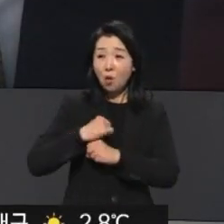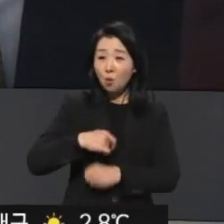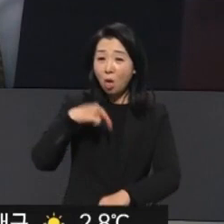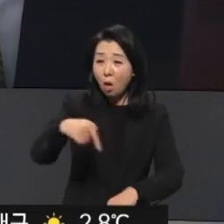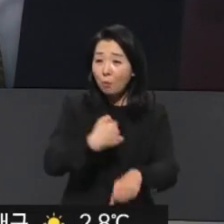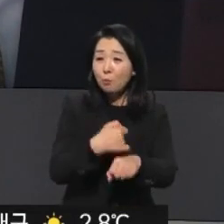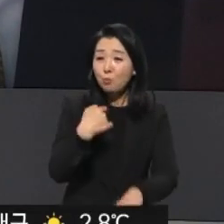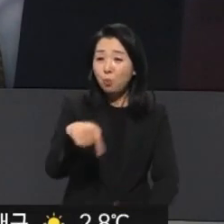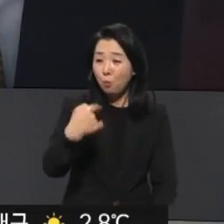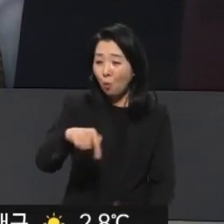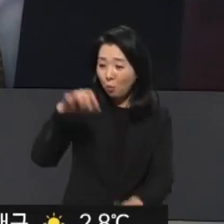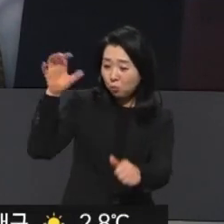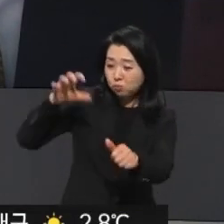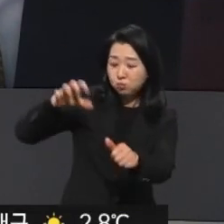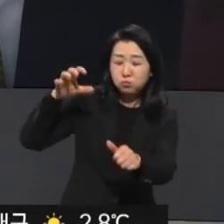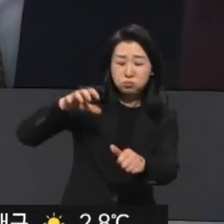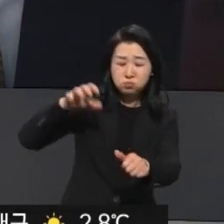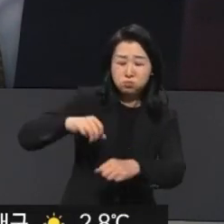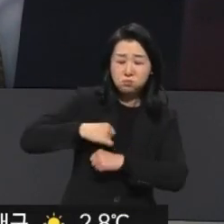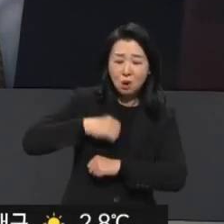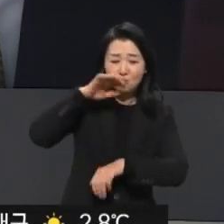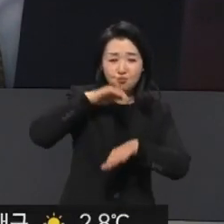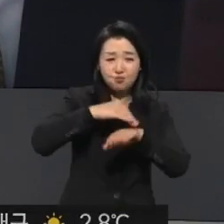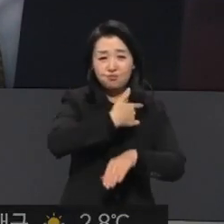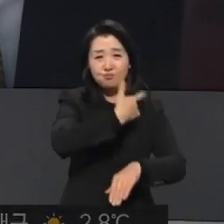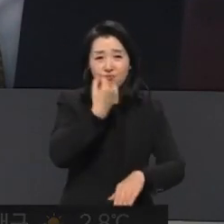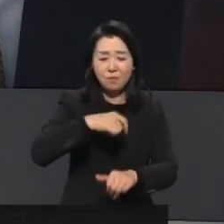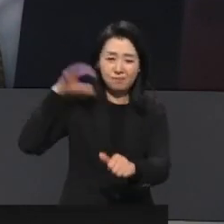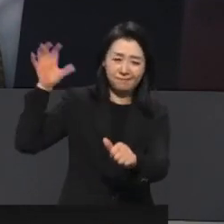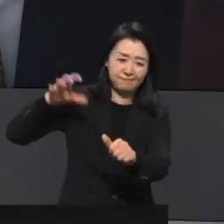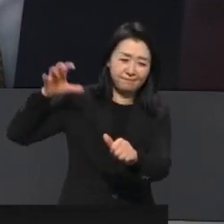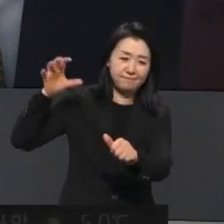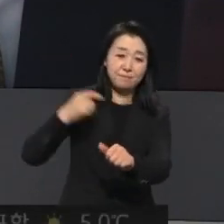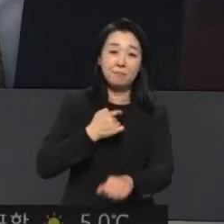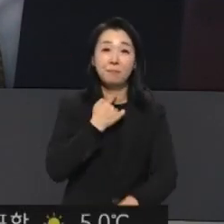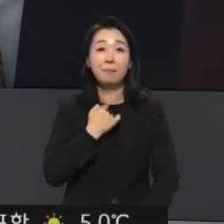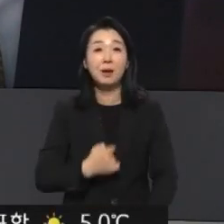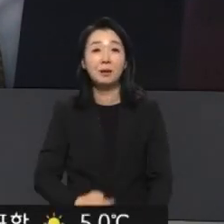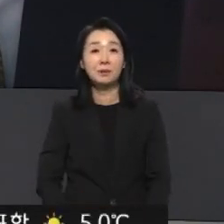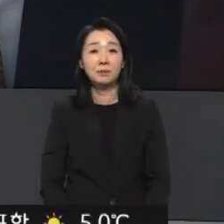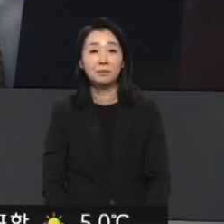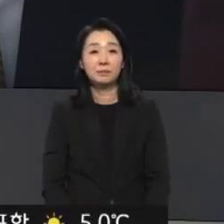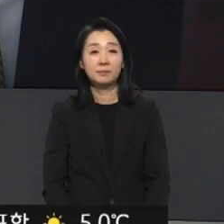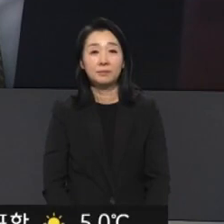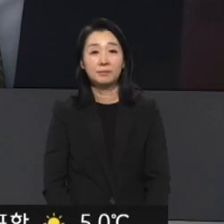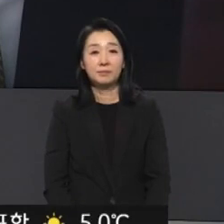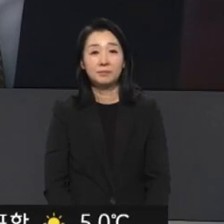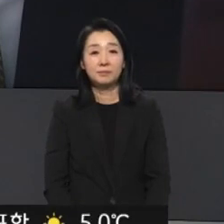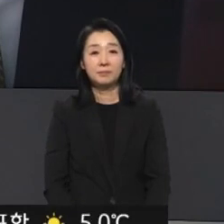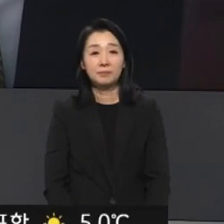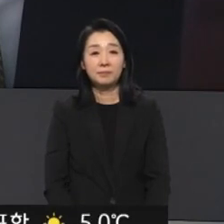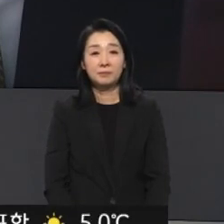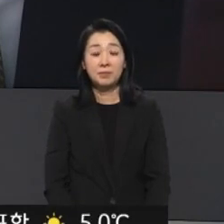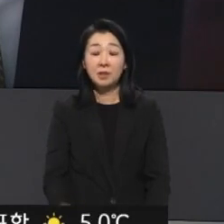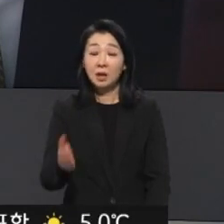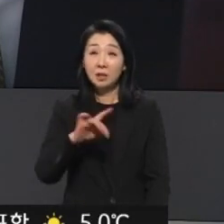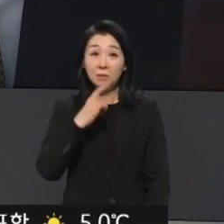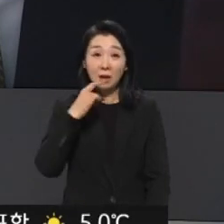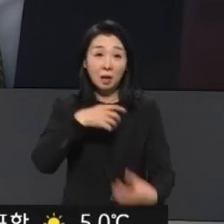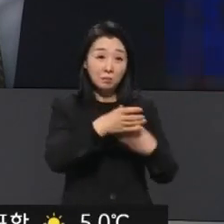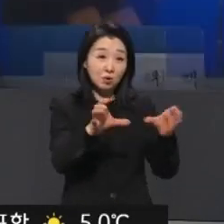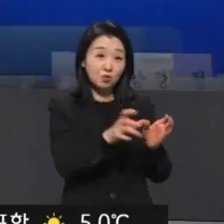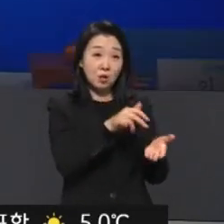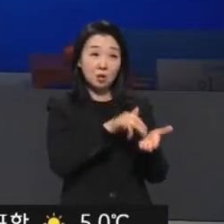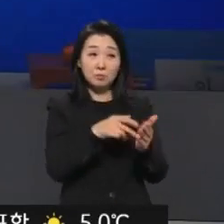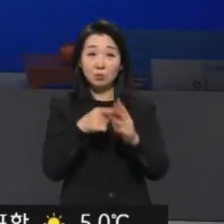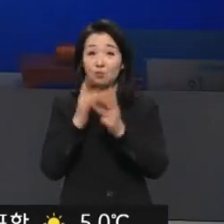이렇게 말하면서 기강회의와 훈련 부족을 매우 강하게 질책했다고 대통령실 고위 관계자는 전했습니다. 하지만 민주당은